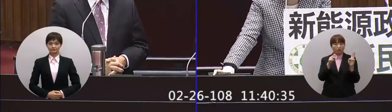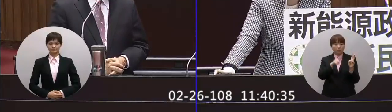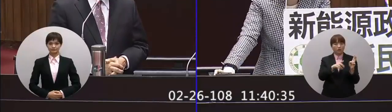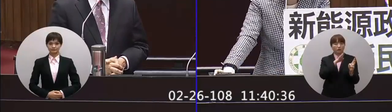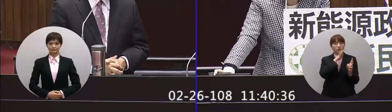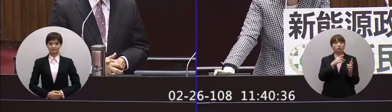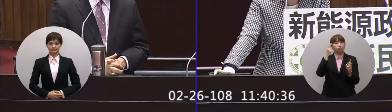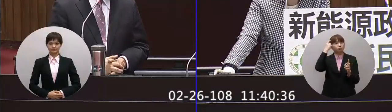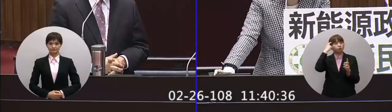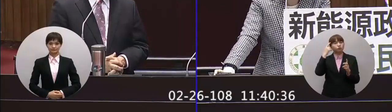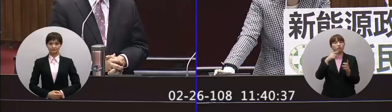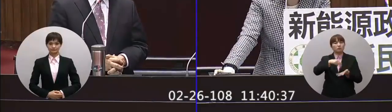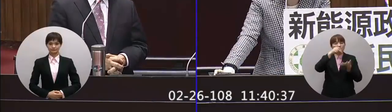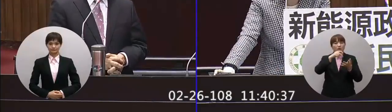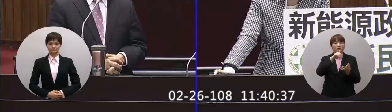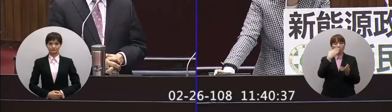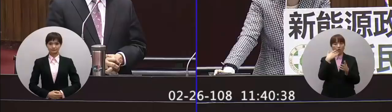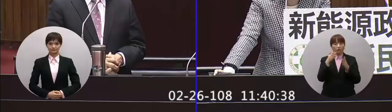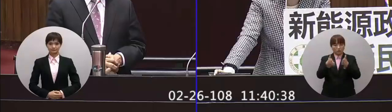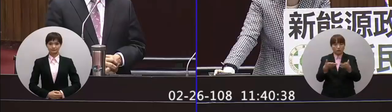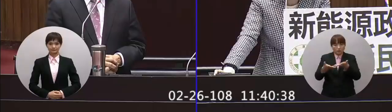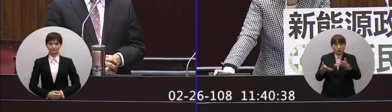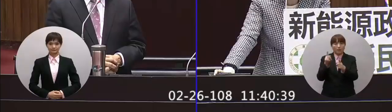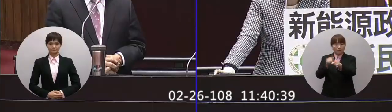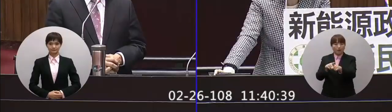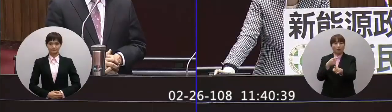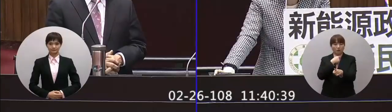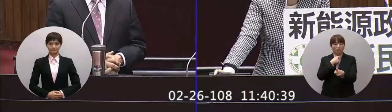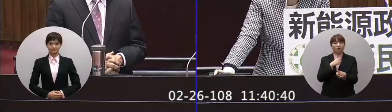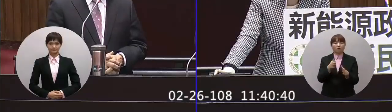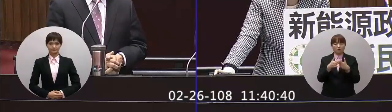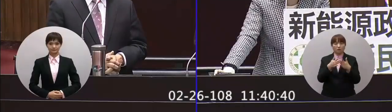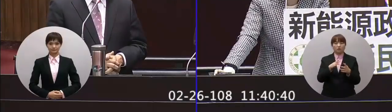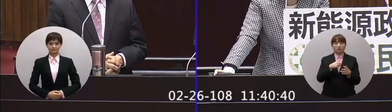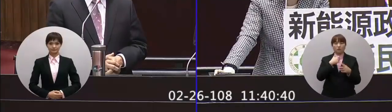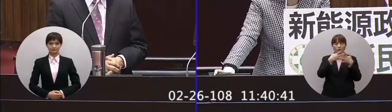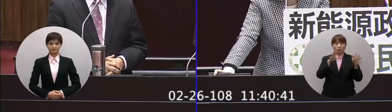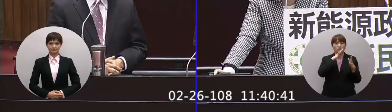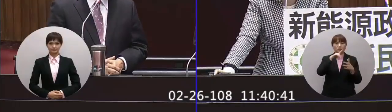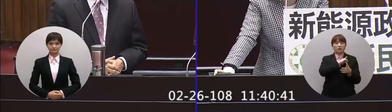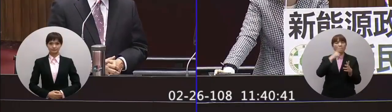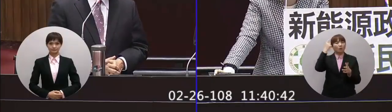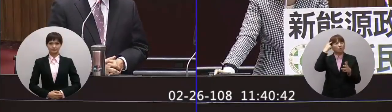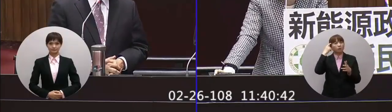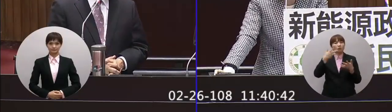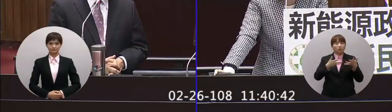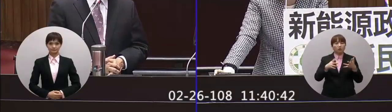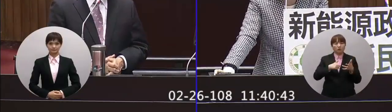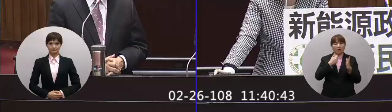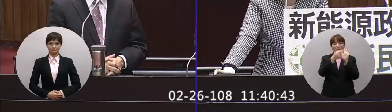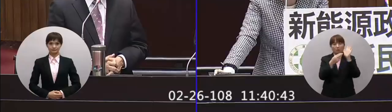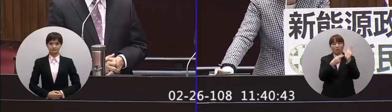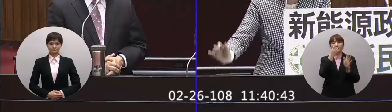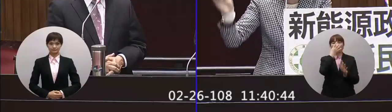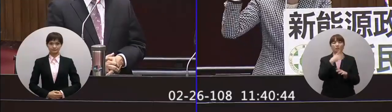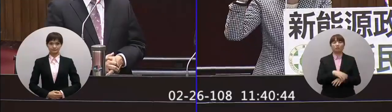种意识形态？如果你说你是一个务实的工作者，我发现很多意识形态在你的框架上说不出个道